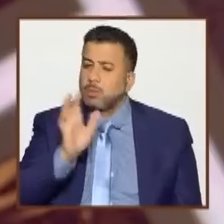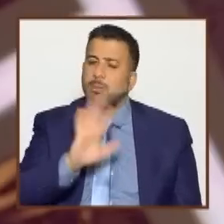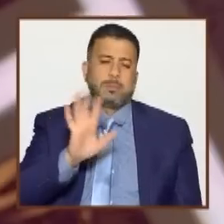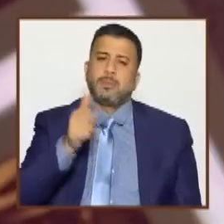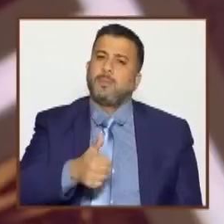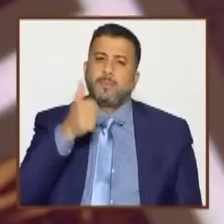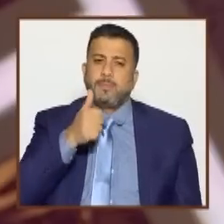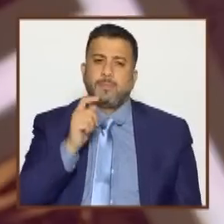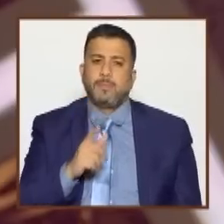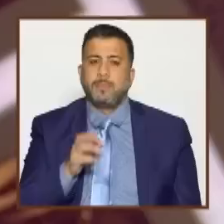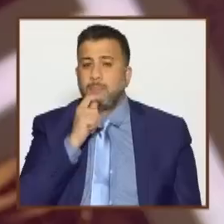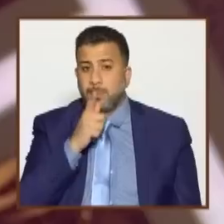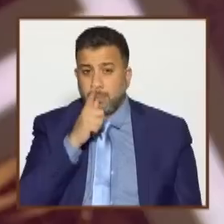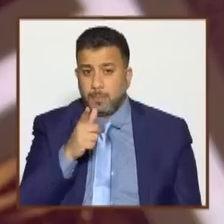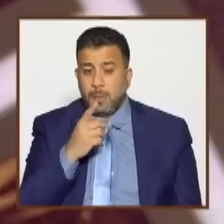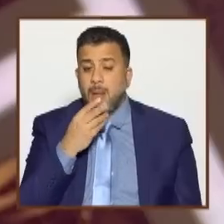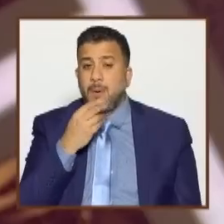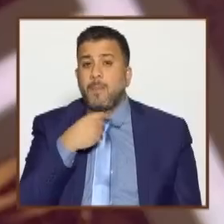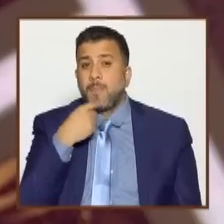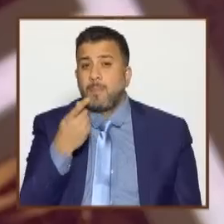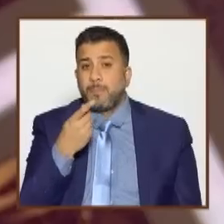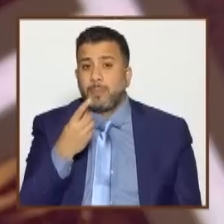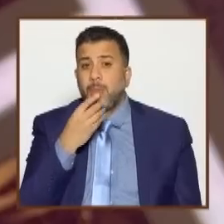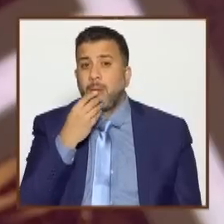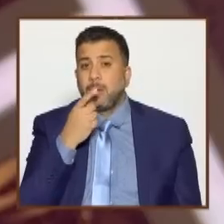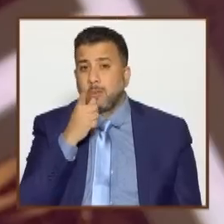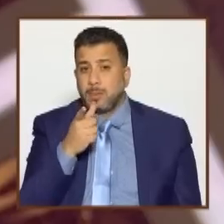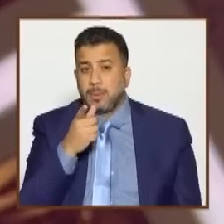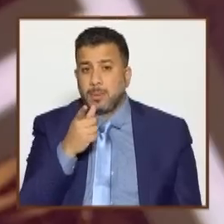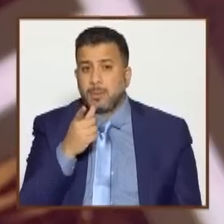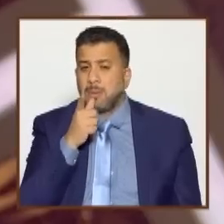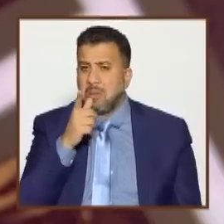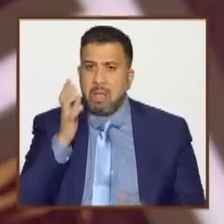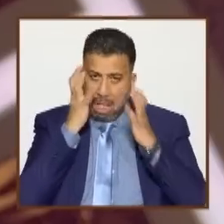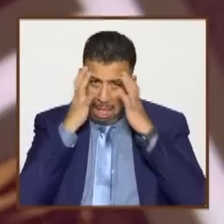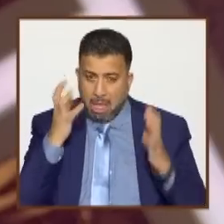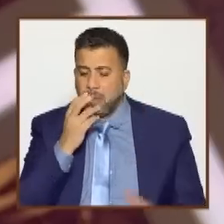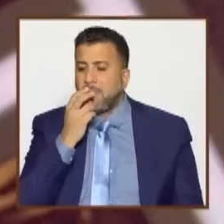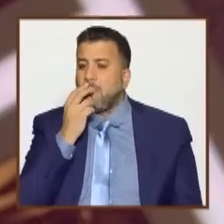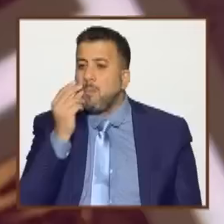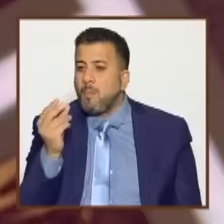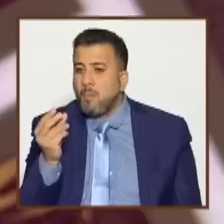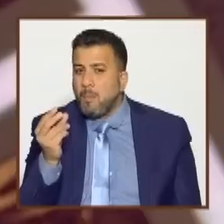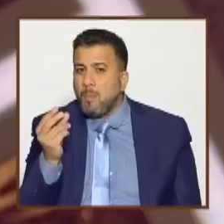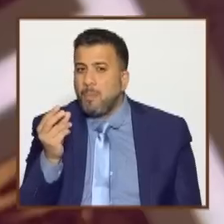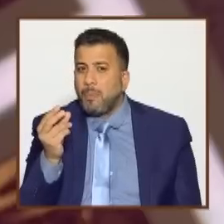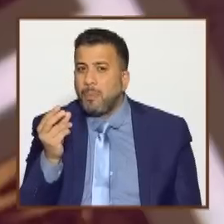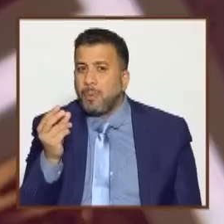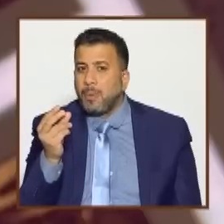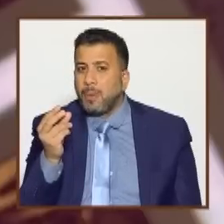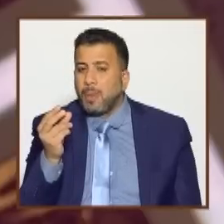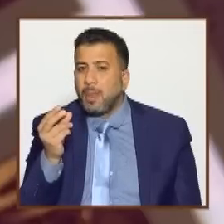قالوا إذا أخرجه خارج الفم ثم بلعه أفطر، هذا قول لبعض العلماء، قالوا لأنه